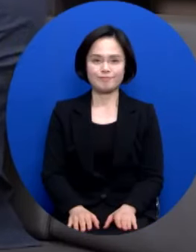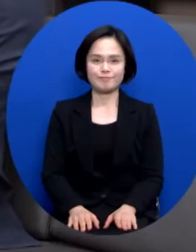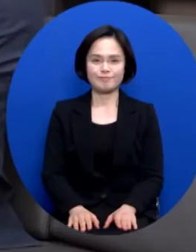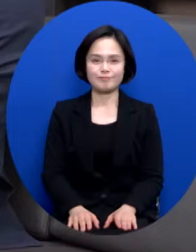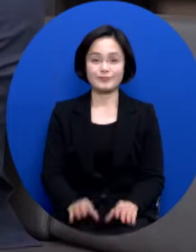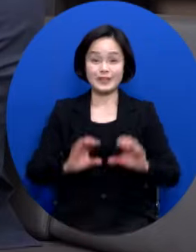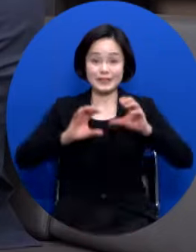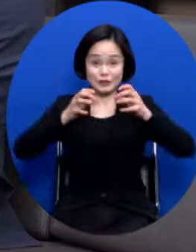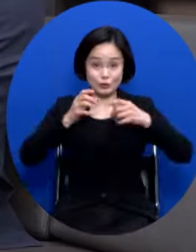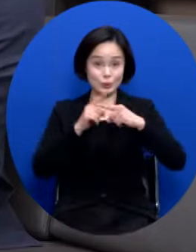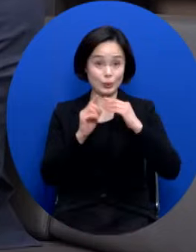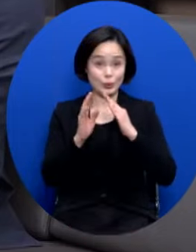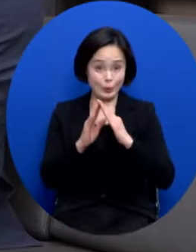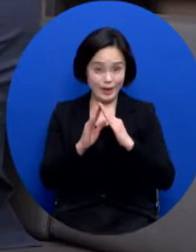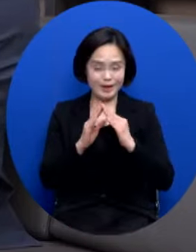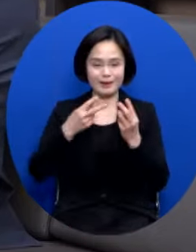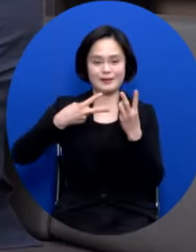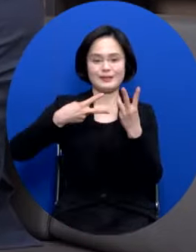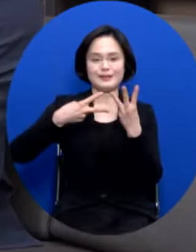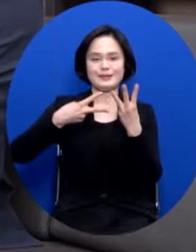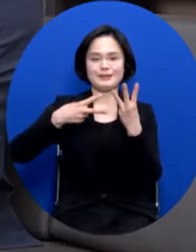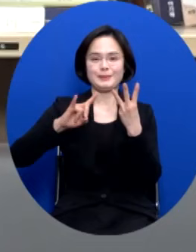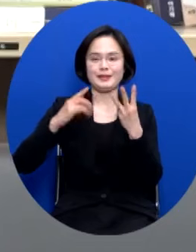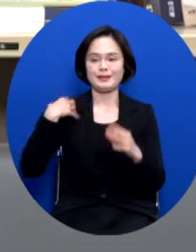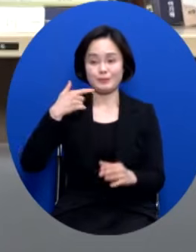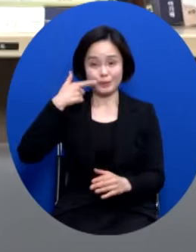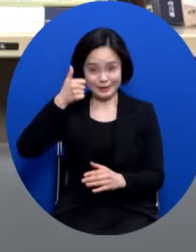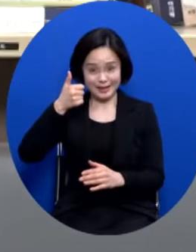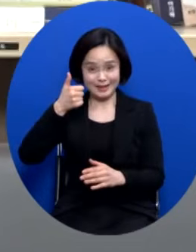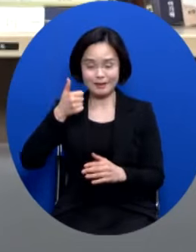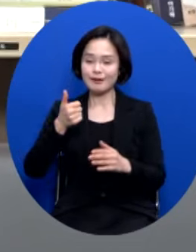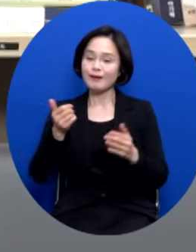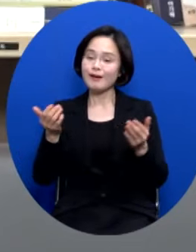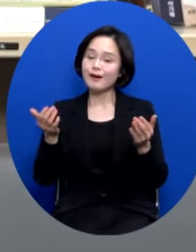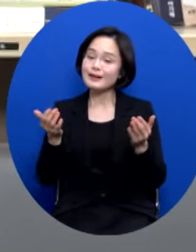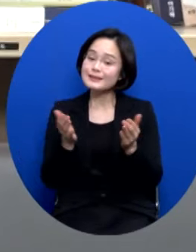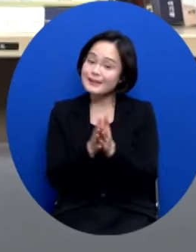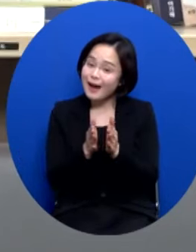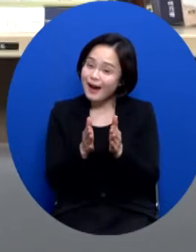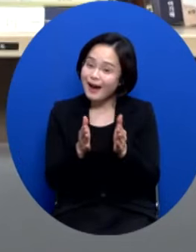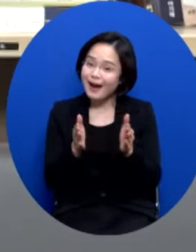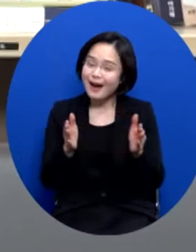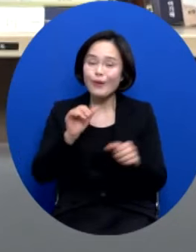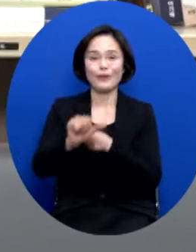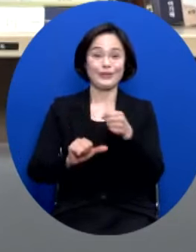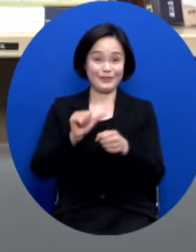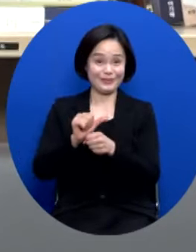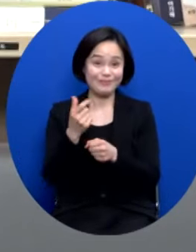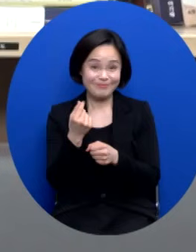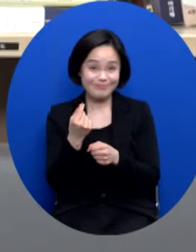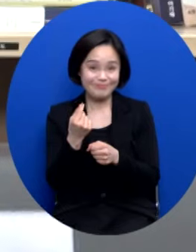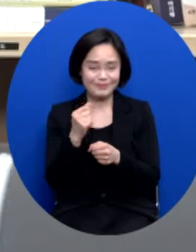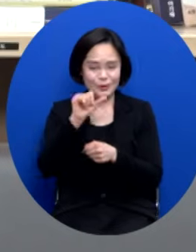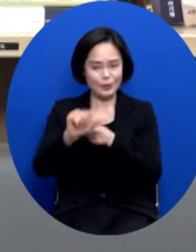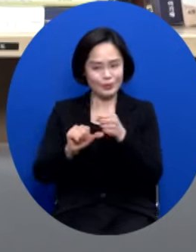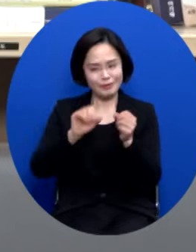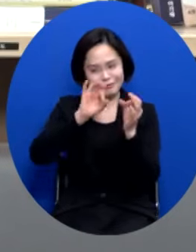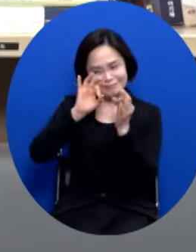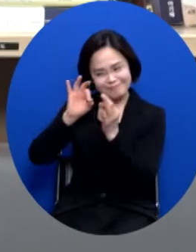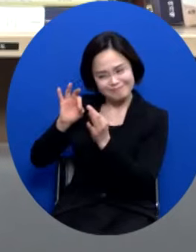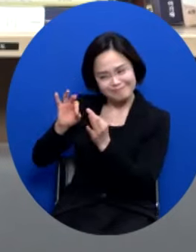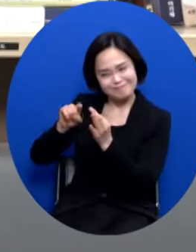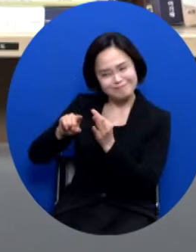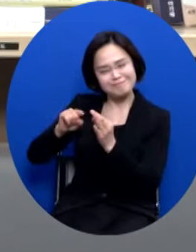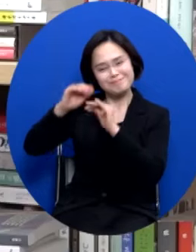지구촌교회 3대 담임 목사로 취임하신 지 이제 만 5년이 지났습니다. 그동안 어떻게 사역해